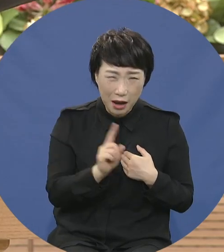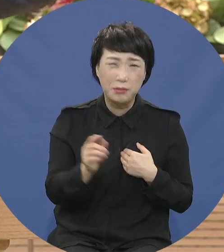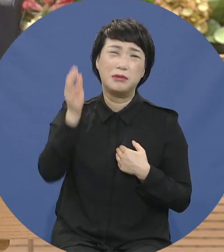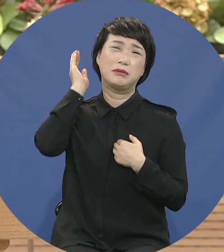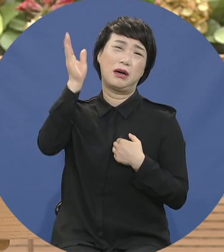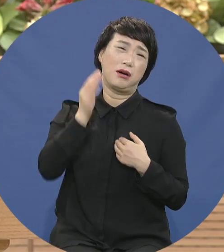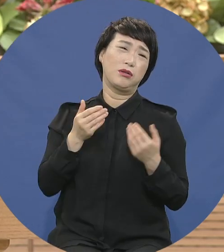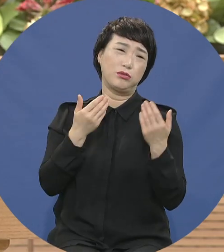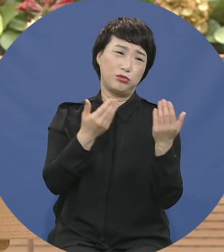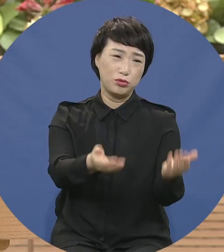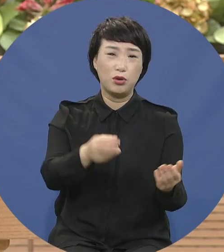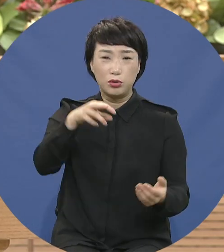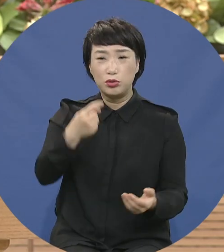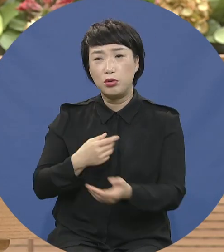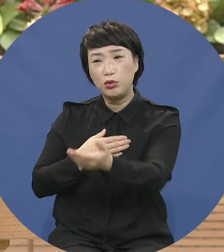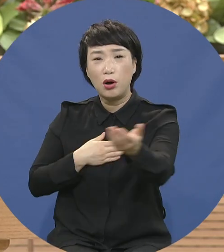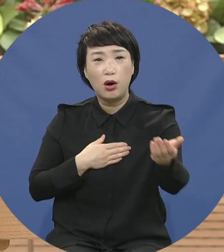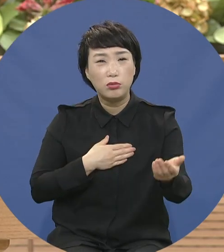아무리 말해도